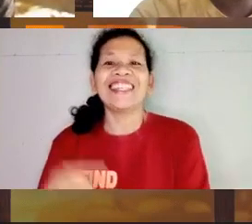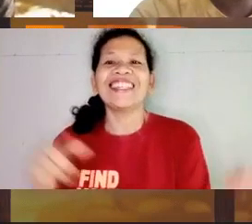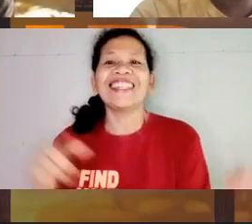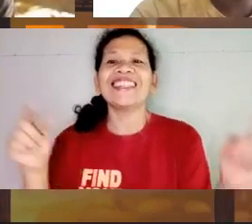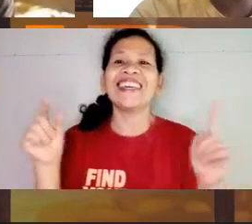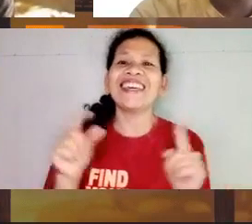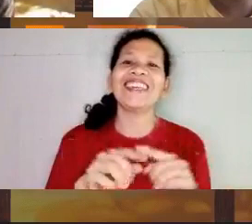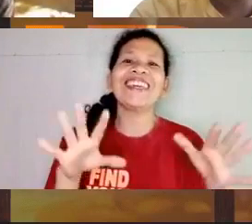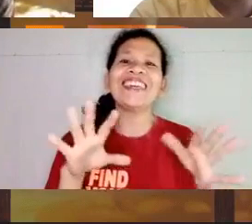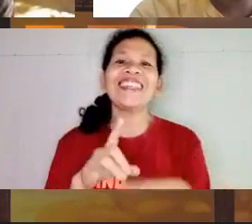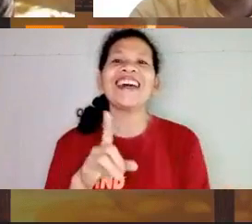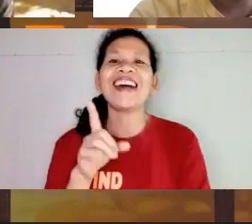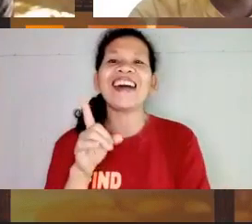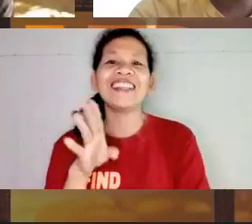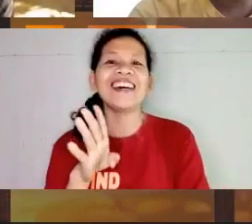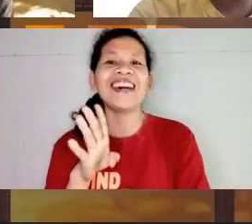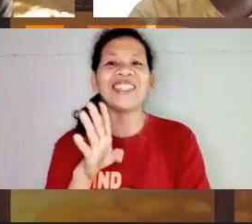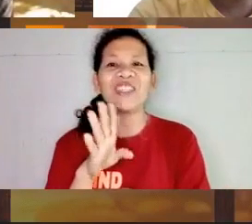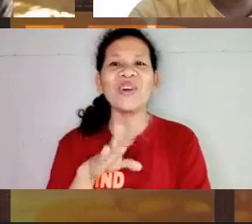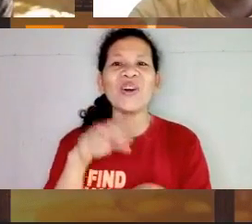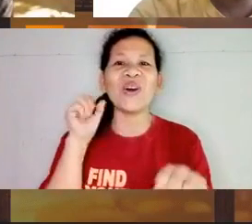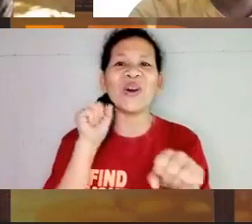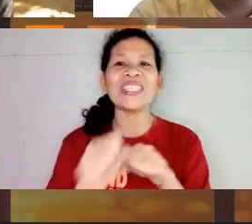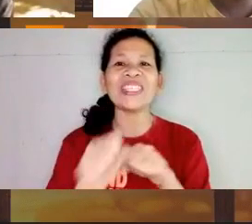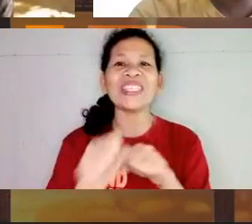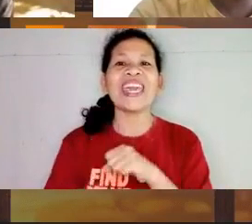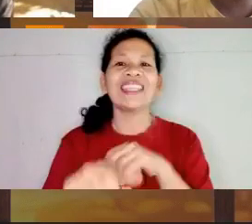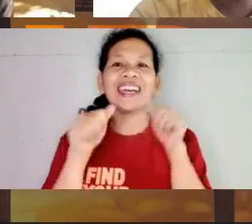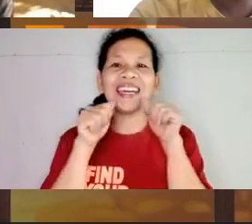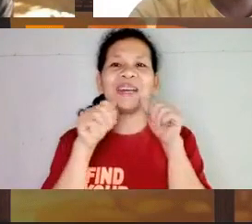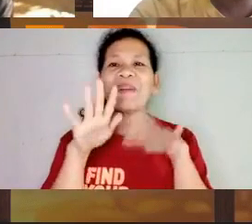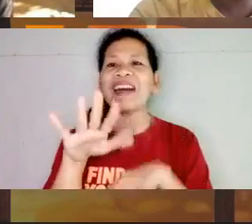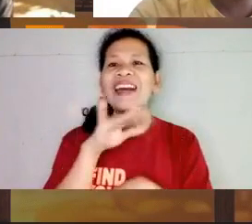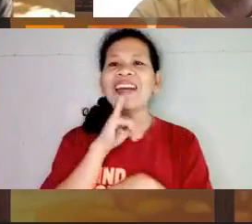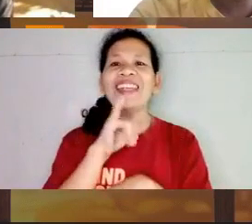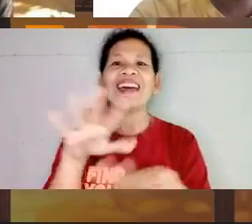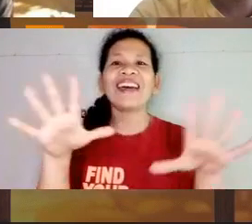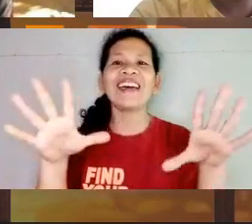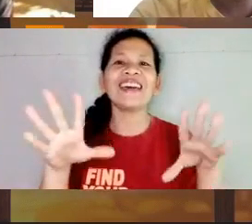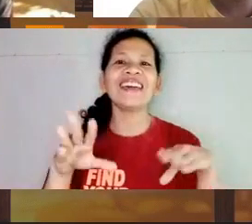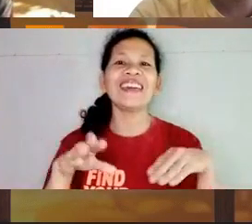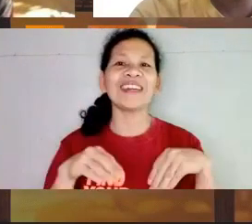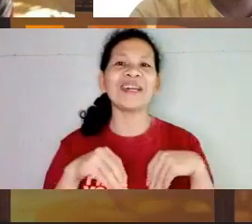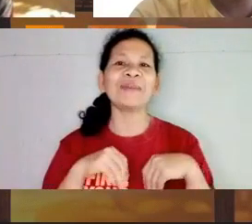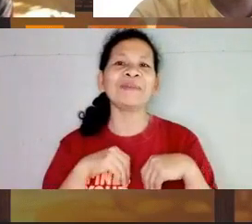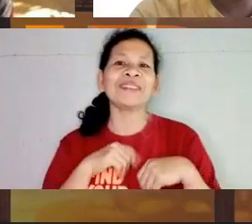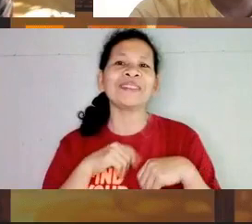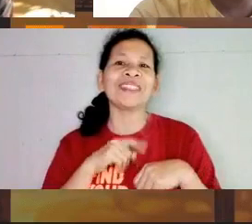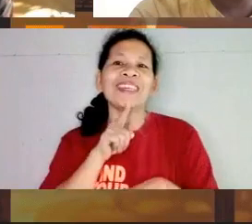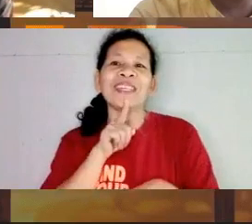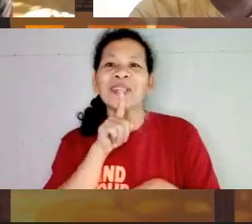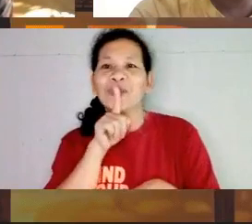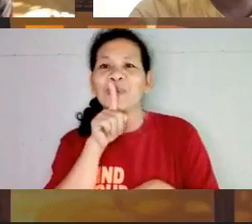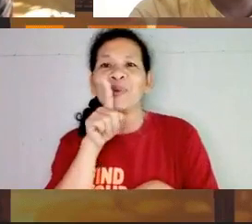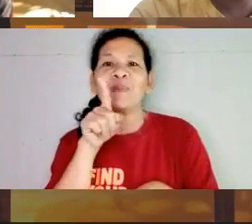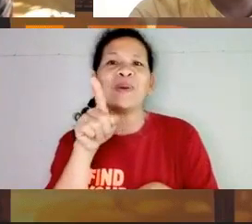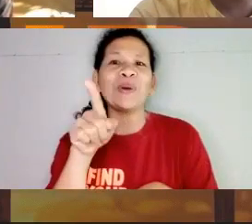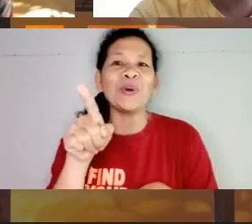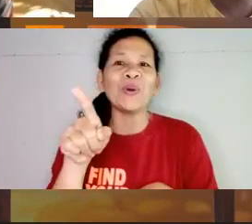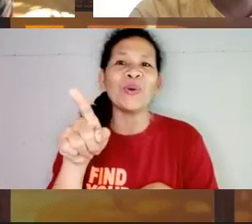liwanag ng salita ng Diyos, nang ang pala ay kamping